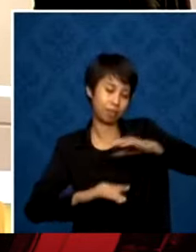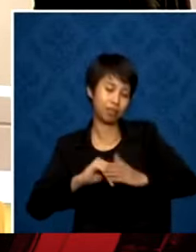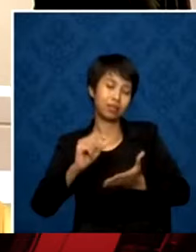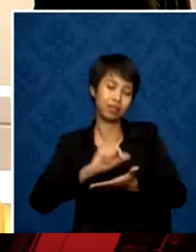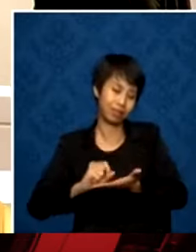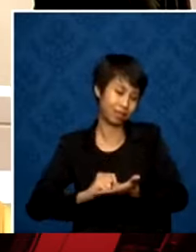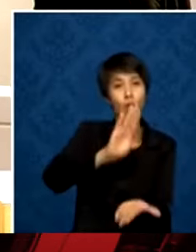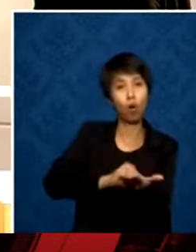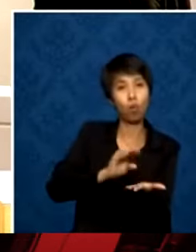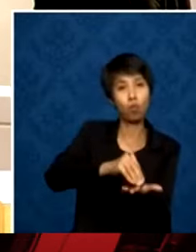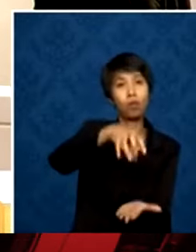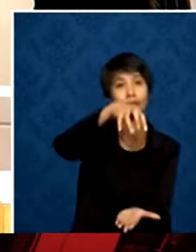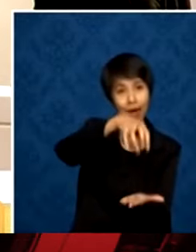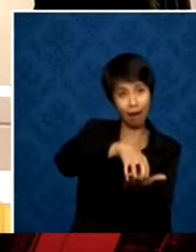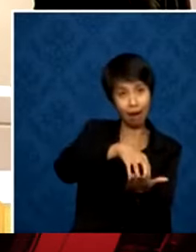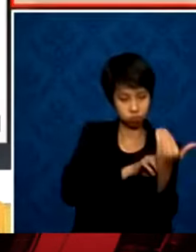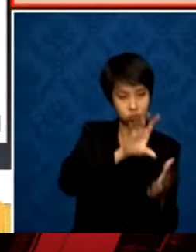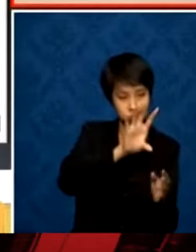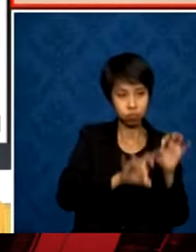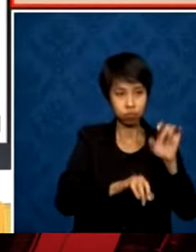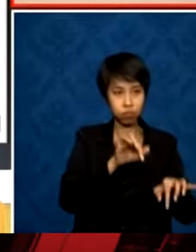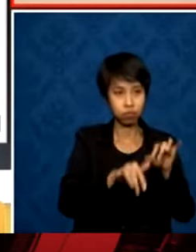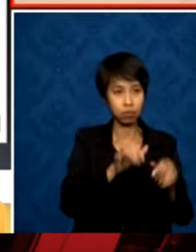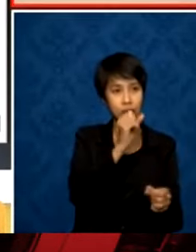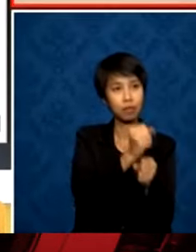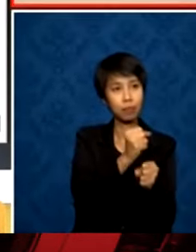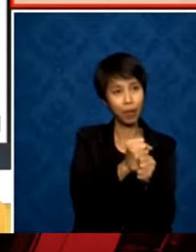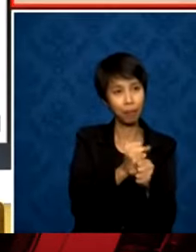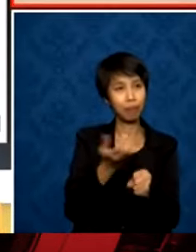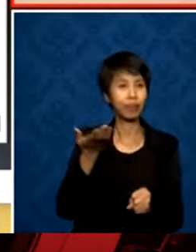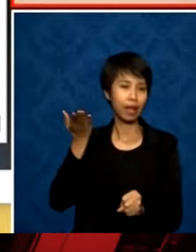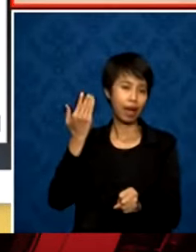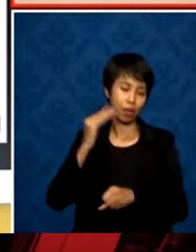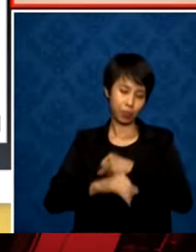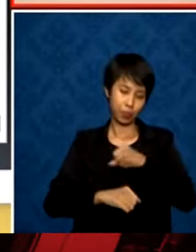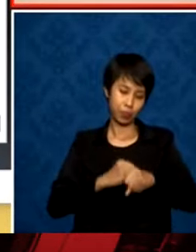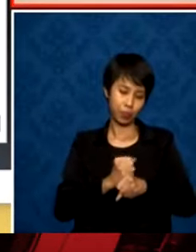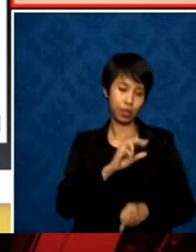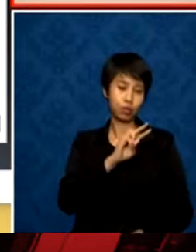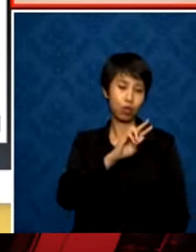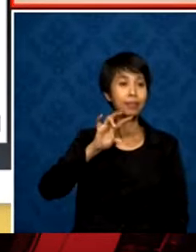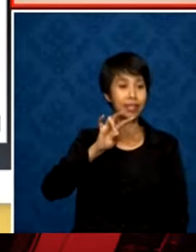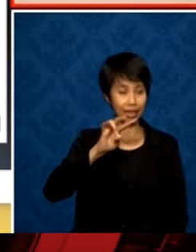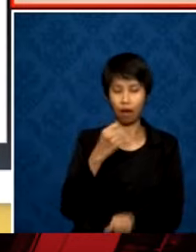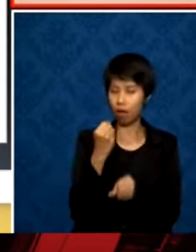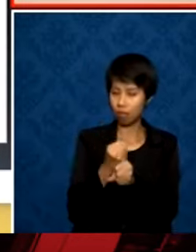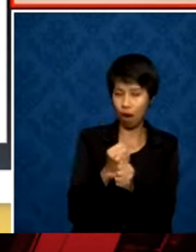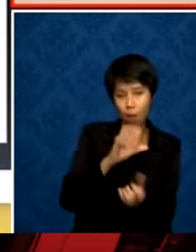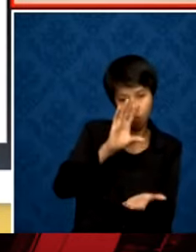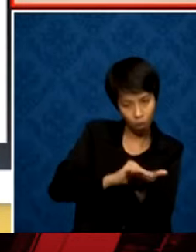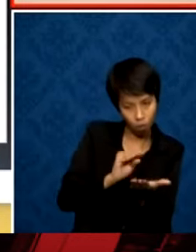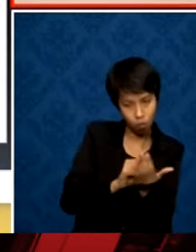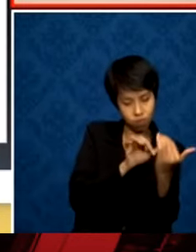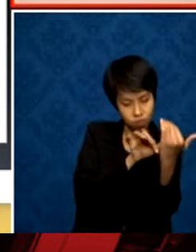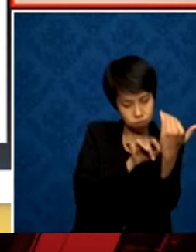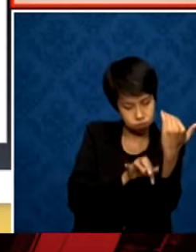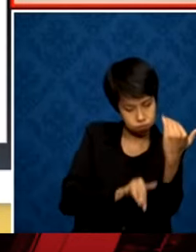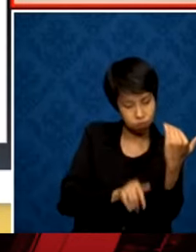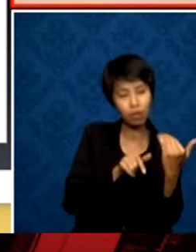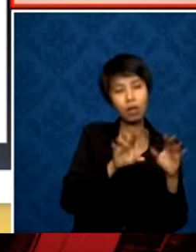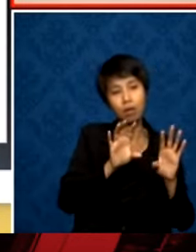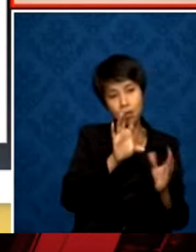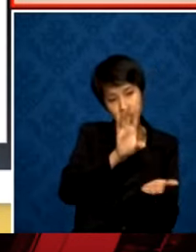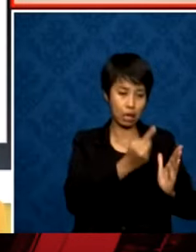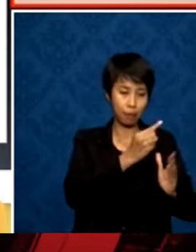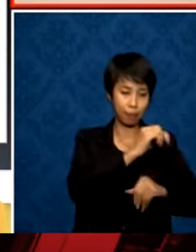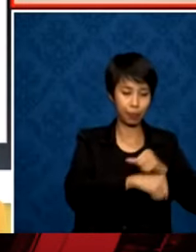ฐานข้อมูลกลางที่ดำเนินการมาตั้งแต่ปี2557ครับกระทรวงสาธารณสุขมีความพร้อมเรื่องของการพัฒนาระบบด้าน